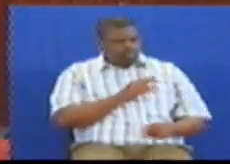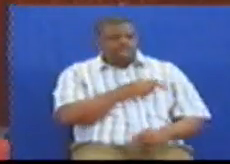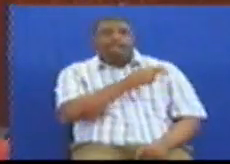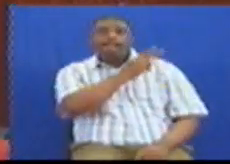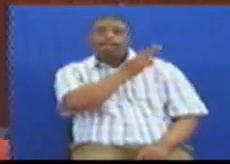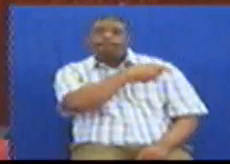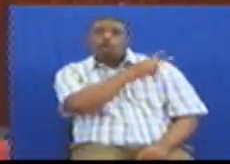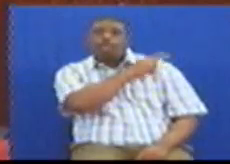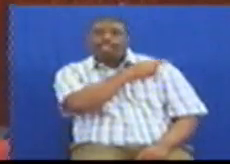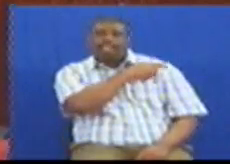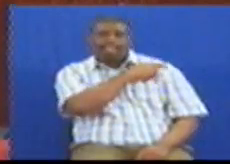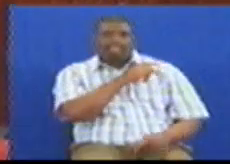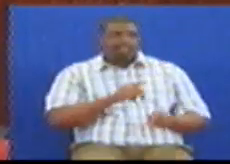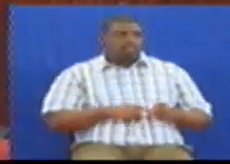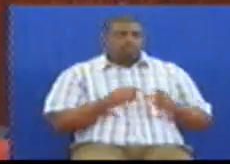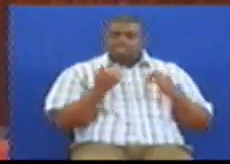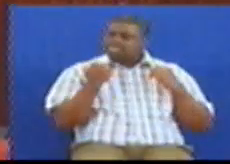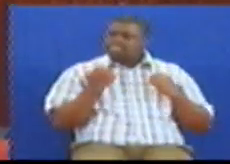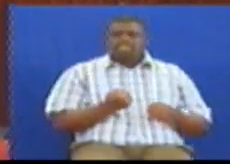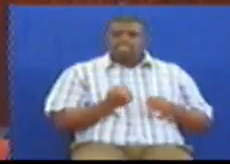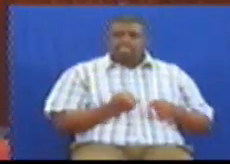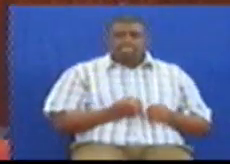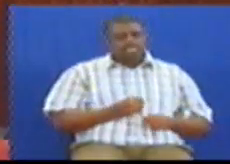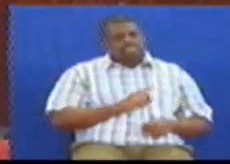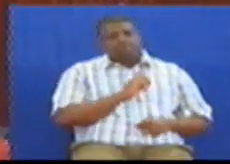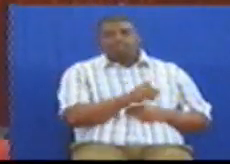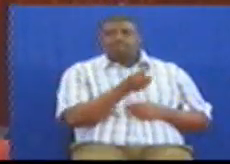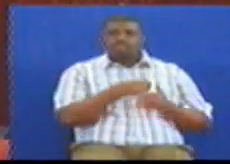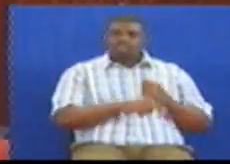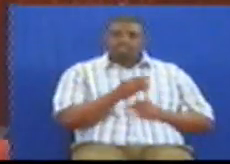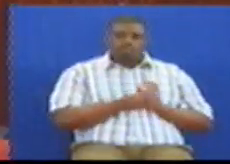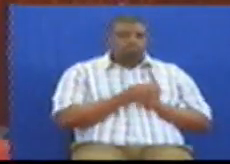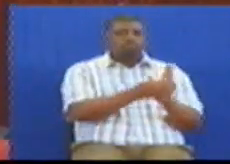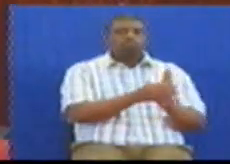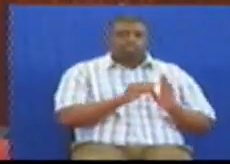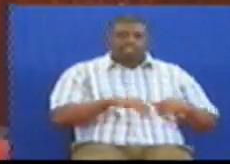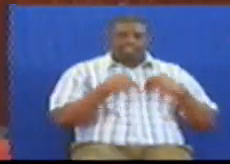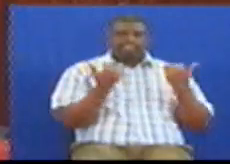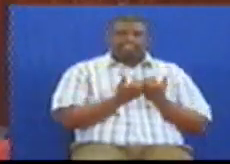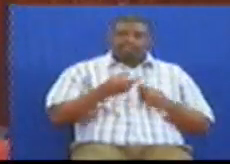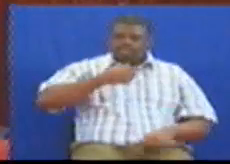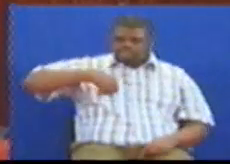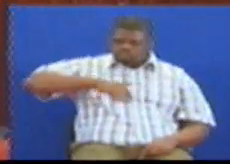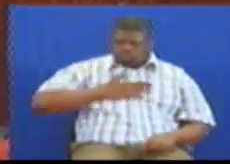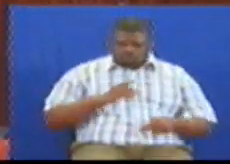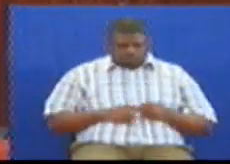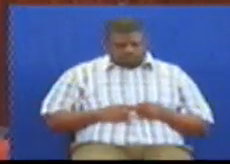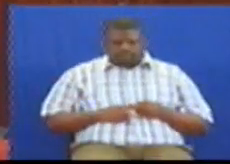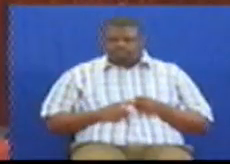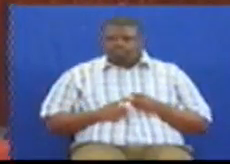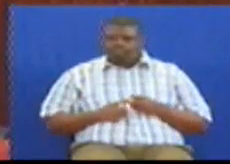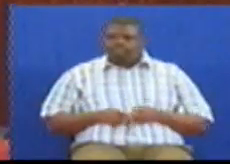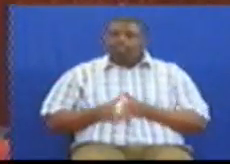Aikaeli Mboe kwa ujasiri mkubwa alionao katika kukiongoza chama chetu. Pia nimshukuru